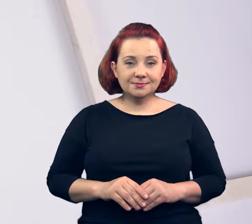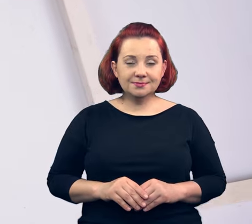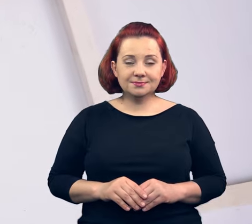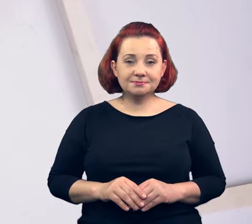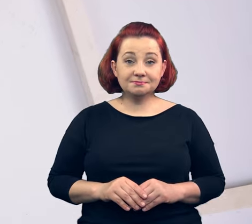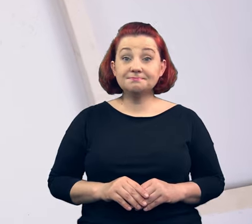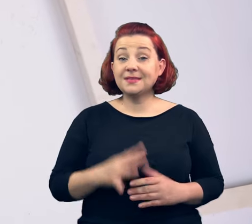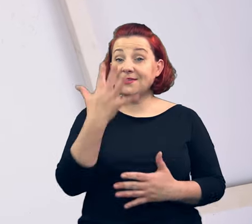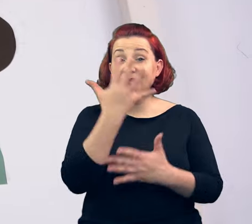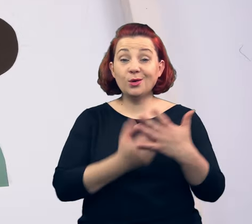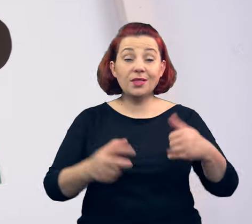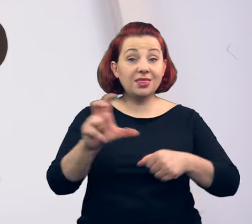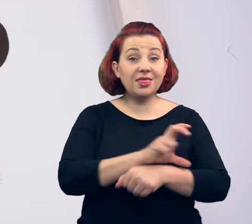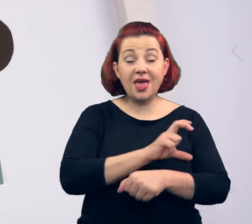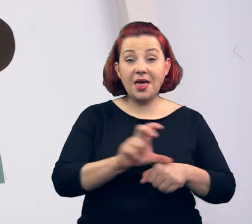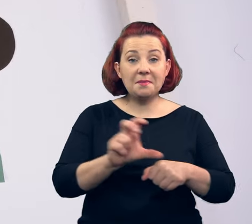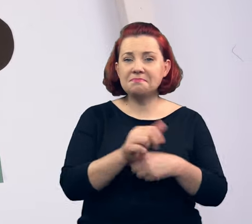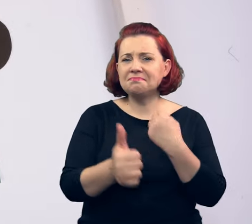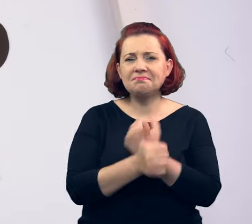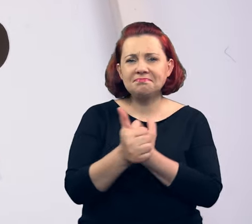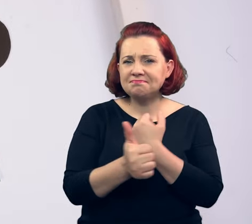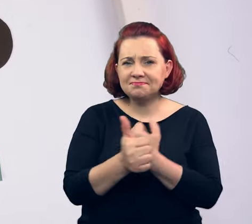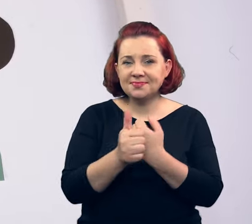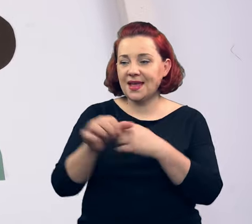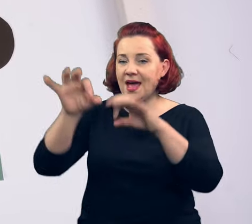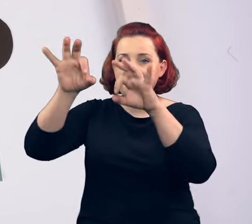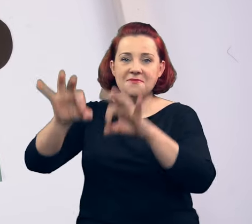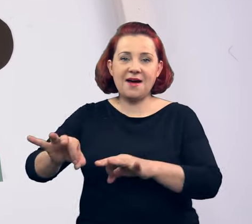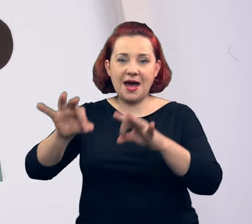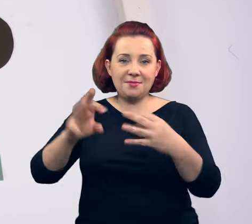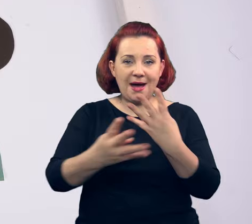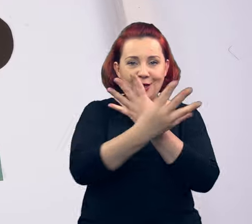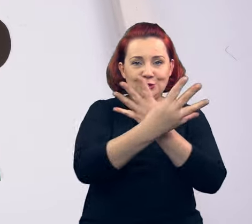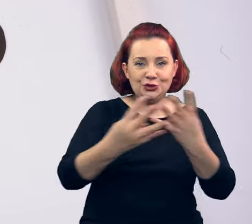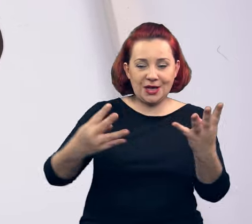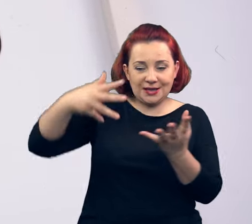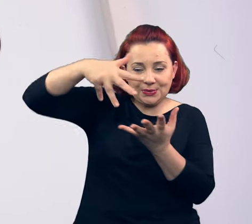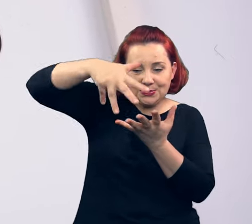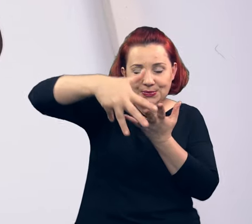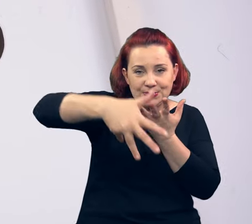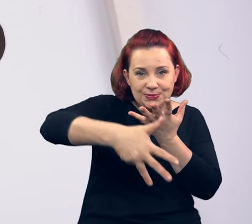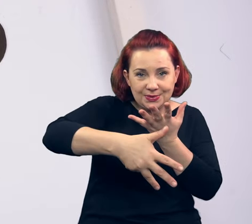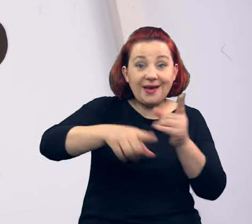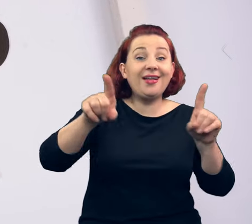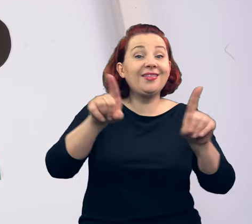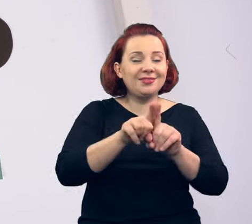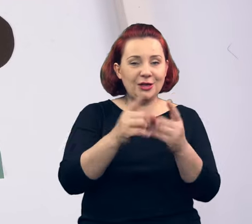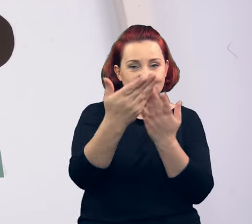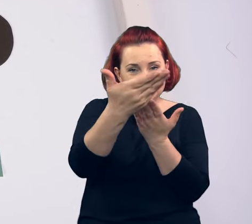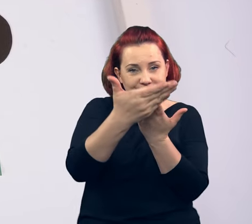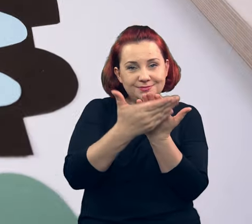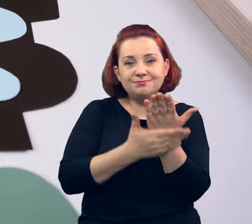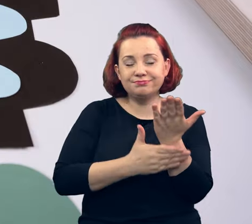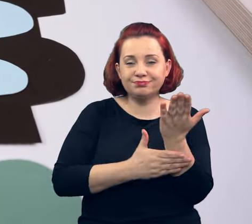Posłużymy się techniką, która polega na przetłaczaniu farby przez siatkę i zaprojektowany